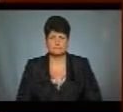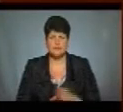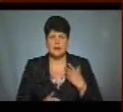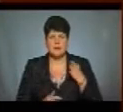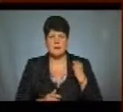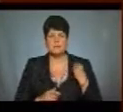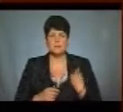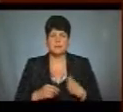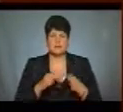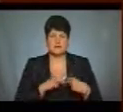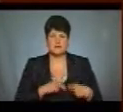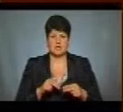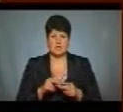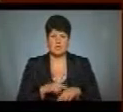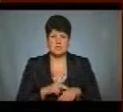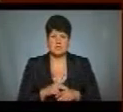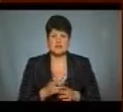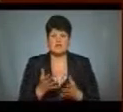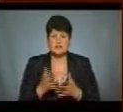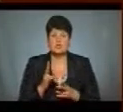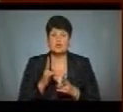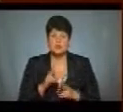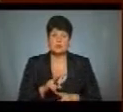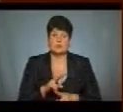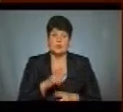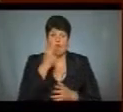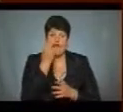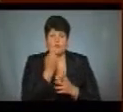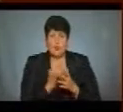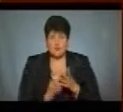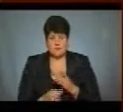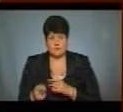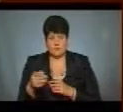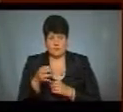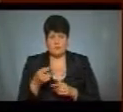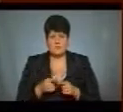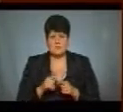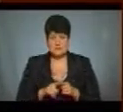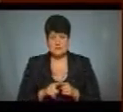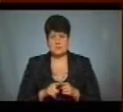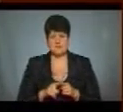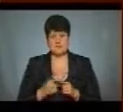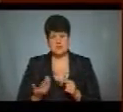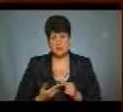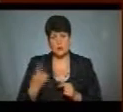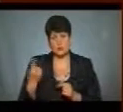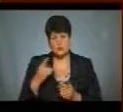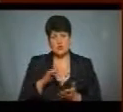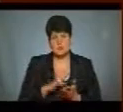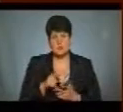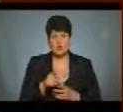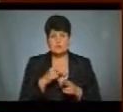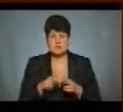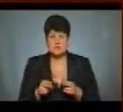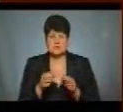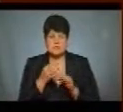Працівники поліції встановили особу потопальника, якого знайшли в Тернопільському ставі. Це житель обласного центру. Про його зникнення повідомив товариш.